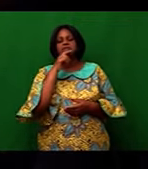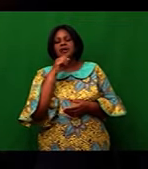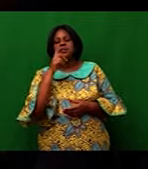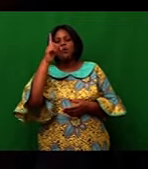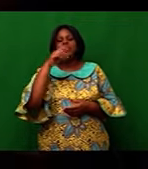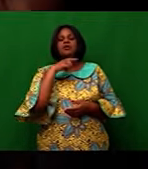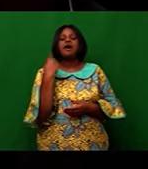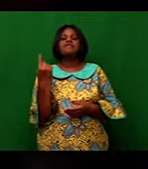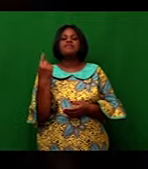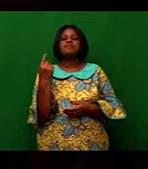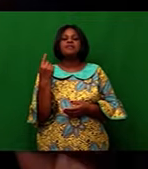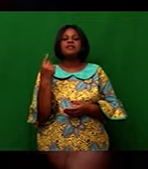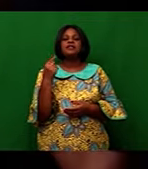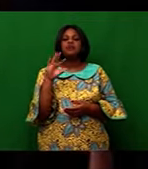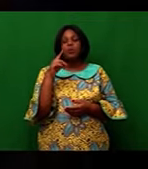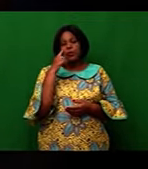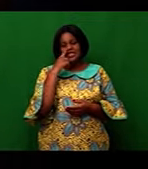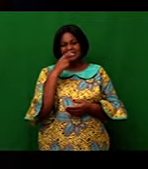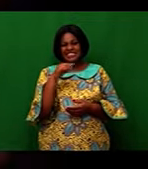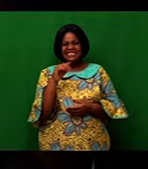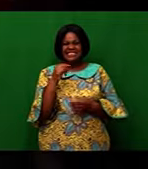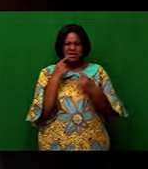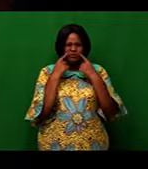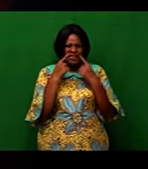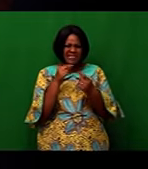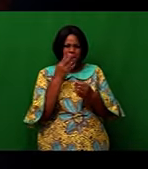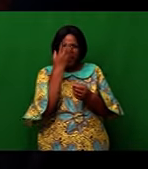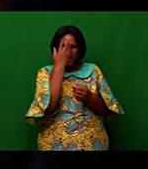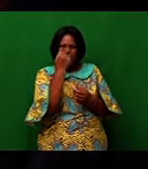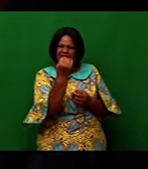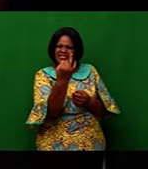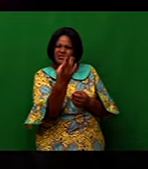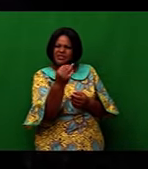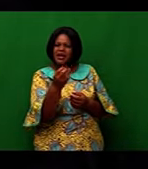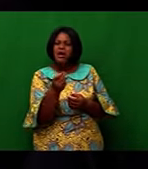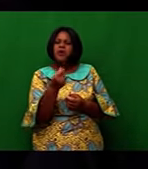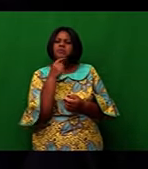chinozonetsa ndezvekuti kana taenda ku statistics varume vashoma